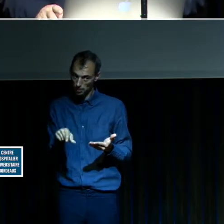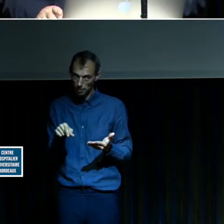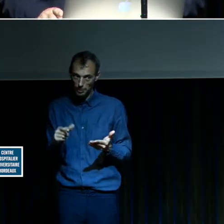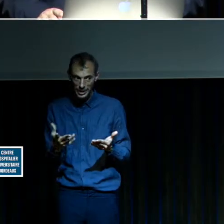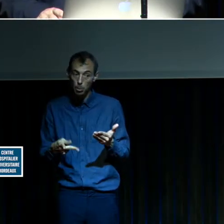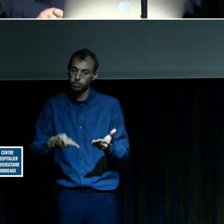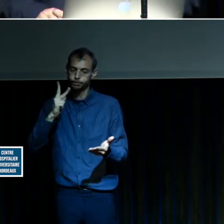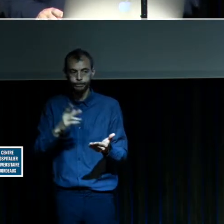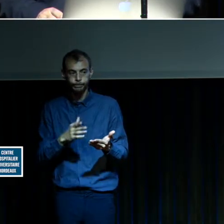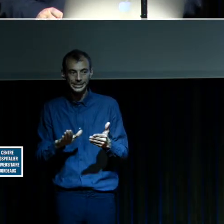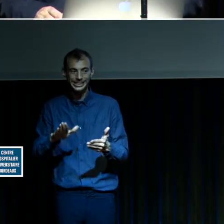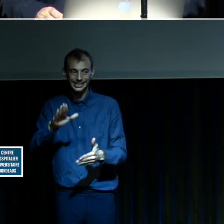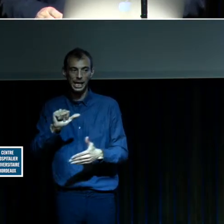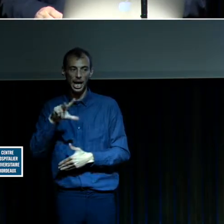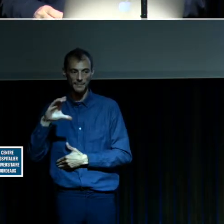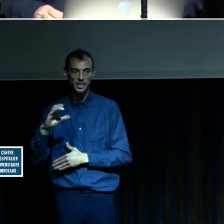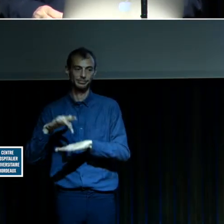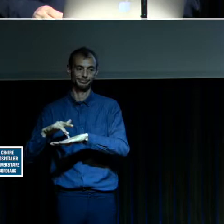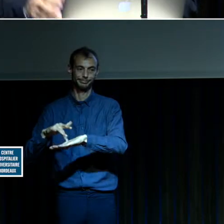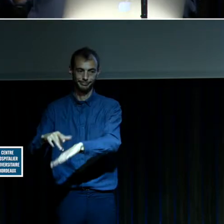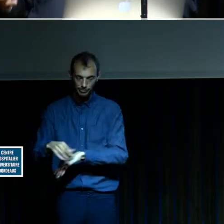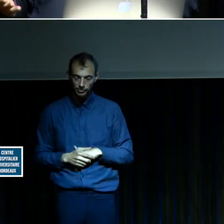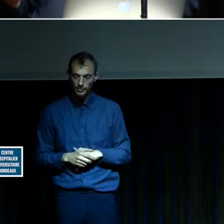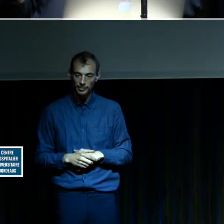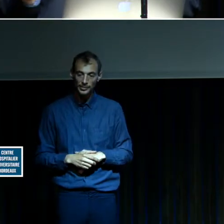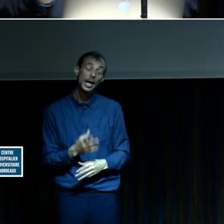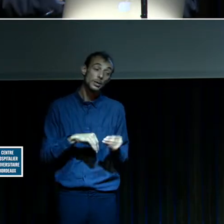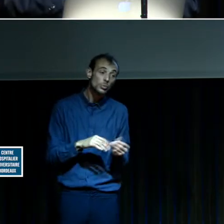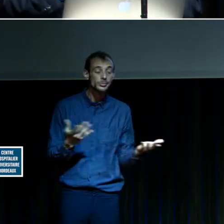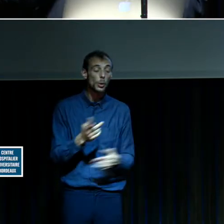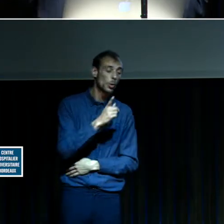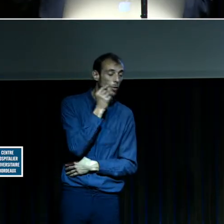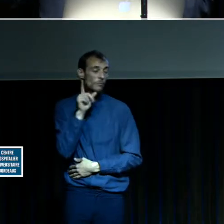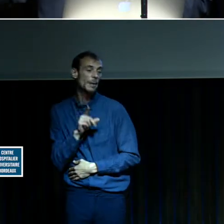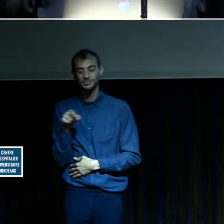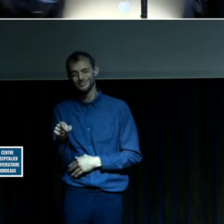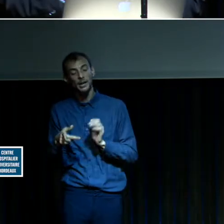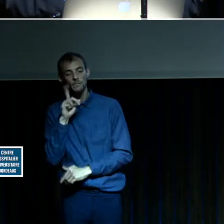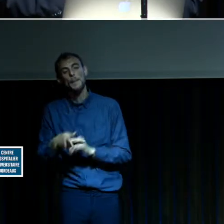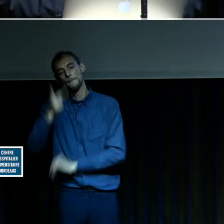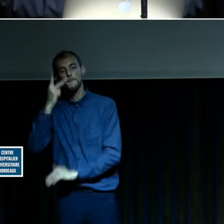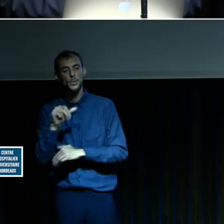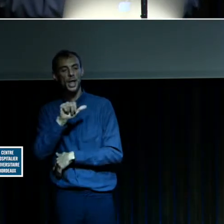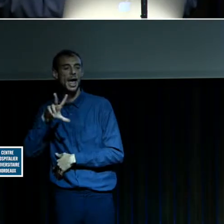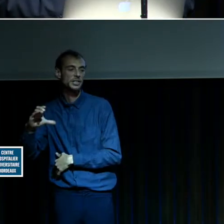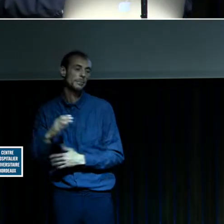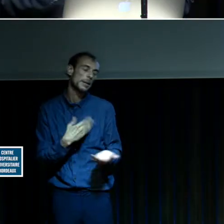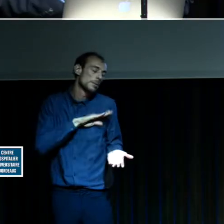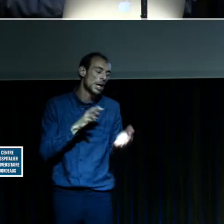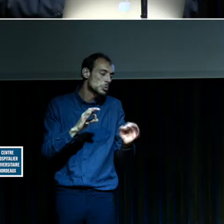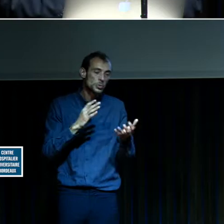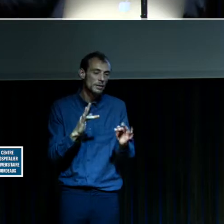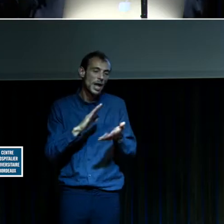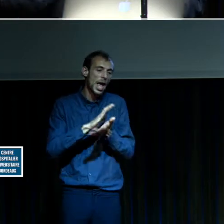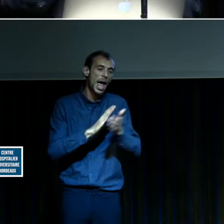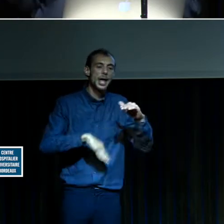Les femmes sont un peu plus touchées que les hommes, mais ça, c'est lié simplement au vieillissement de la population. Et dans les tranches d'âge très élevées où les AVC sont très fréquents,